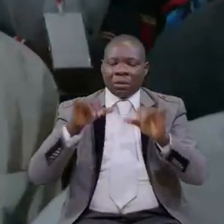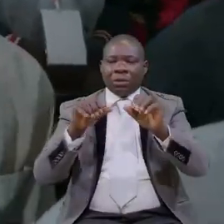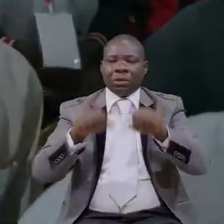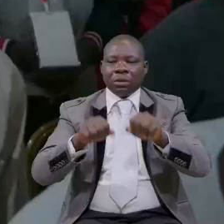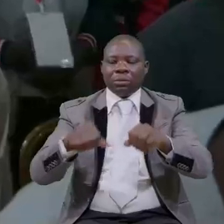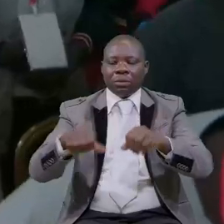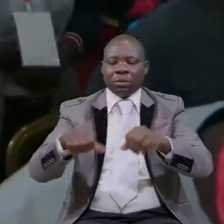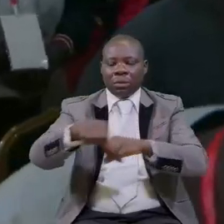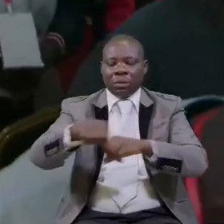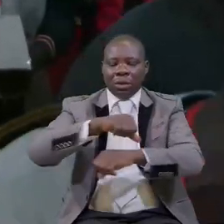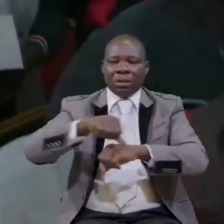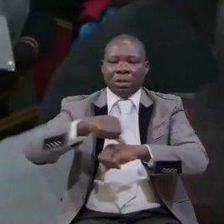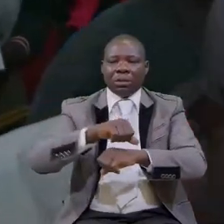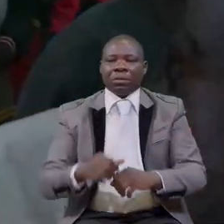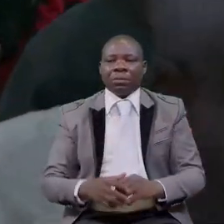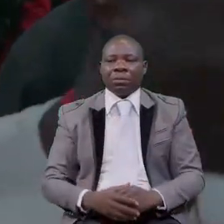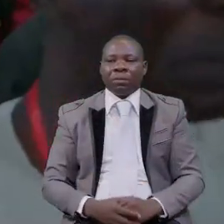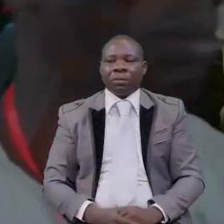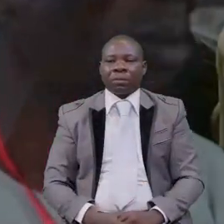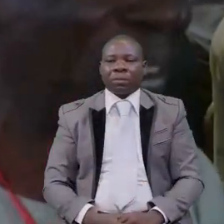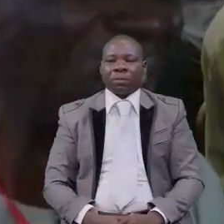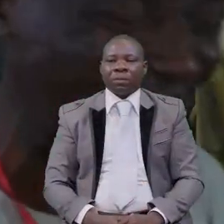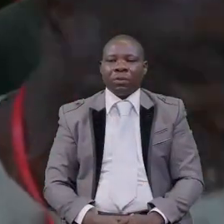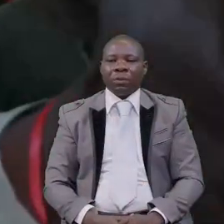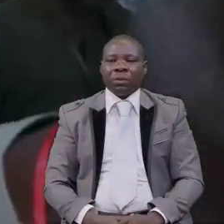onction incommensurable.